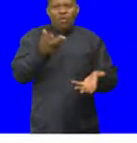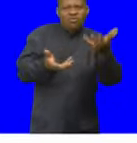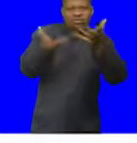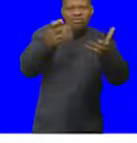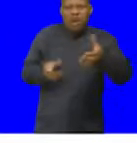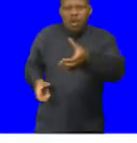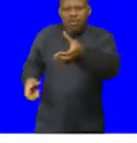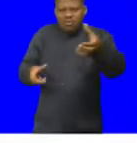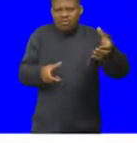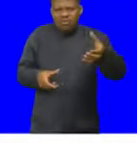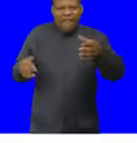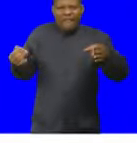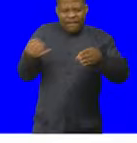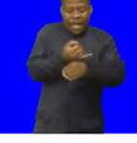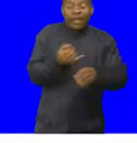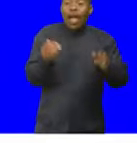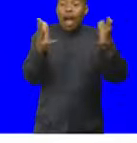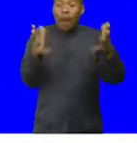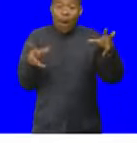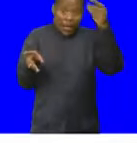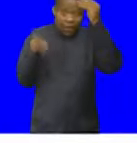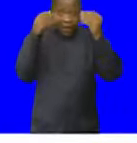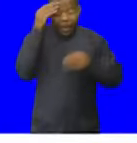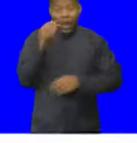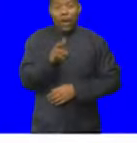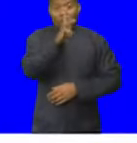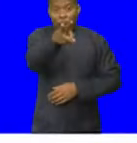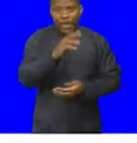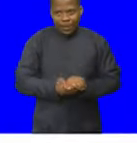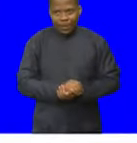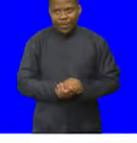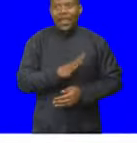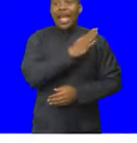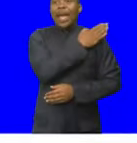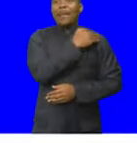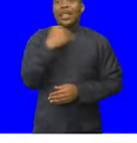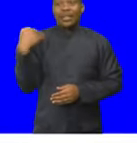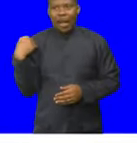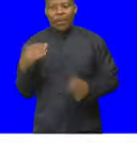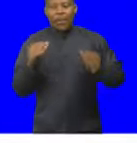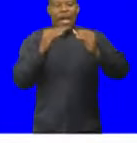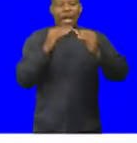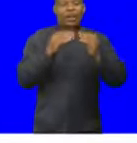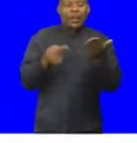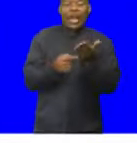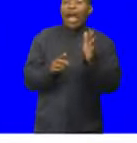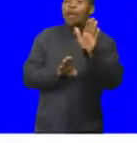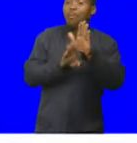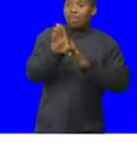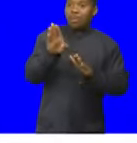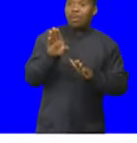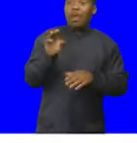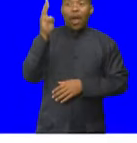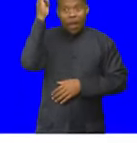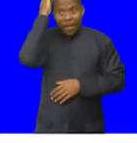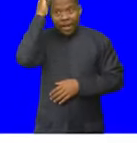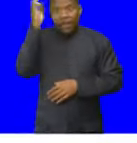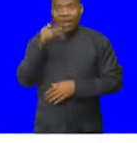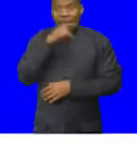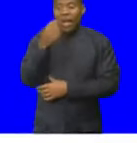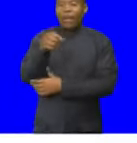Indvuna yetekwakha nekuthuthukiswa kwamadolobha umntwana Nkosi Simelane itfume umphathi weticima mlilo Luke Lushaba